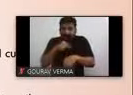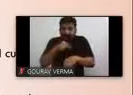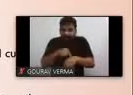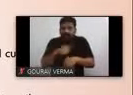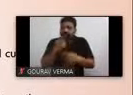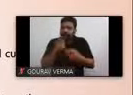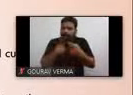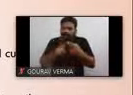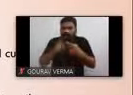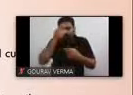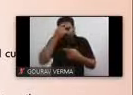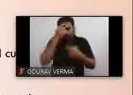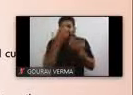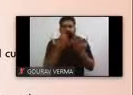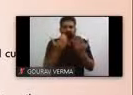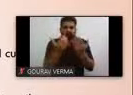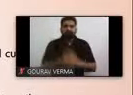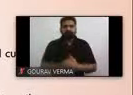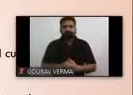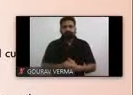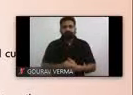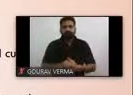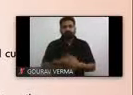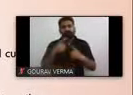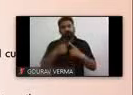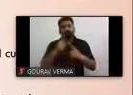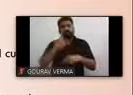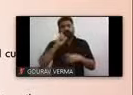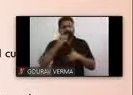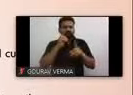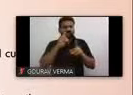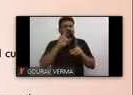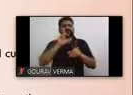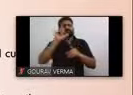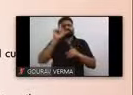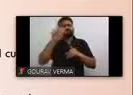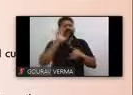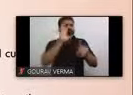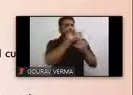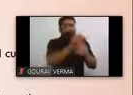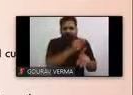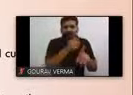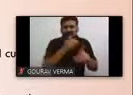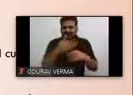accidents होते हैं. और लेट आइडेंटिफिकेशन, आपको पता है कि